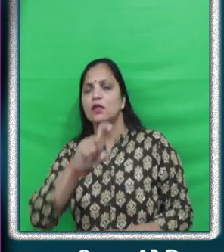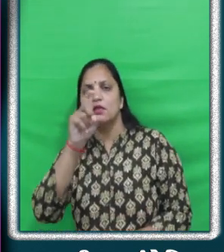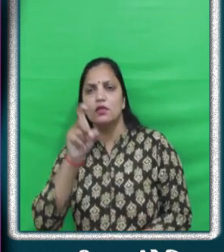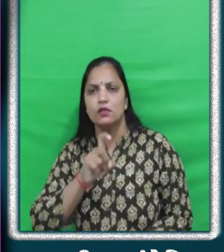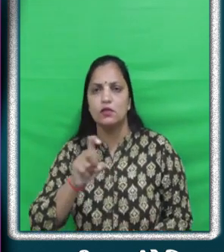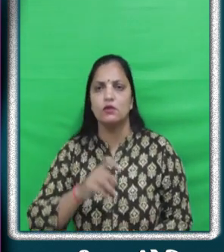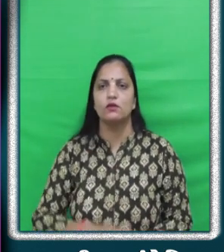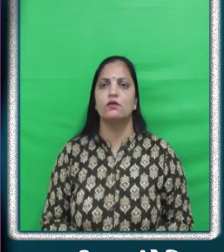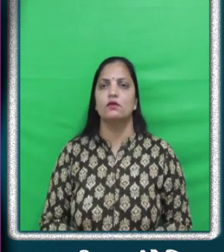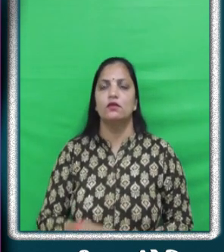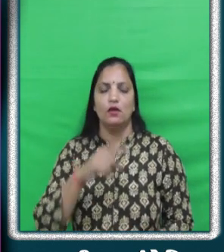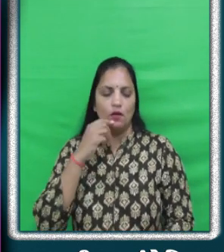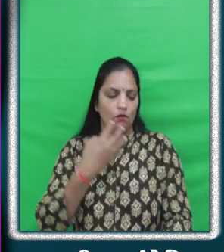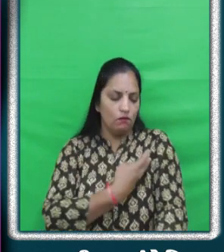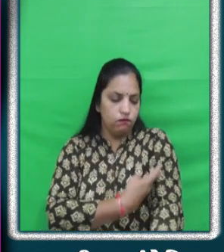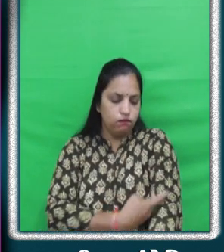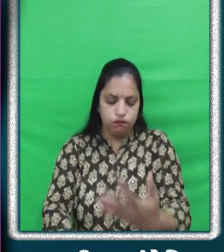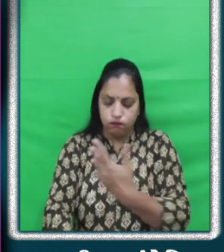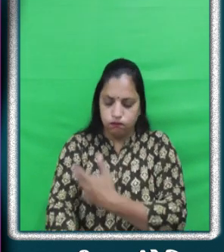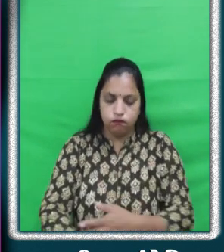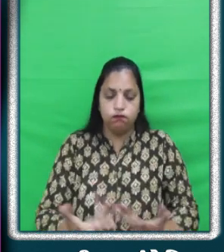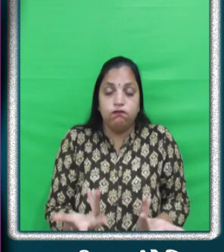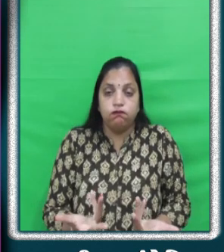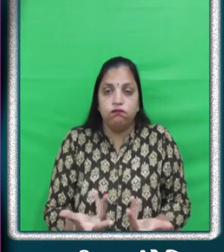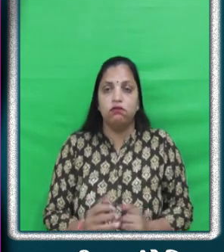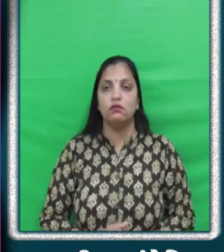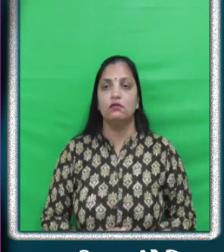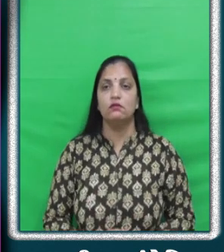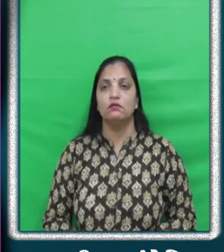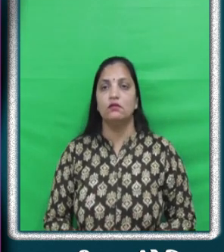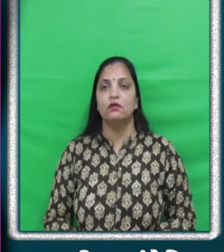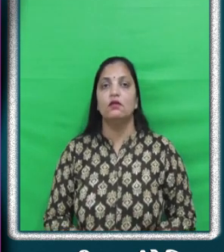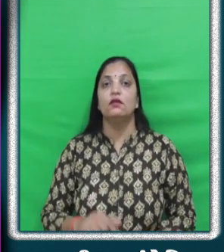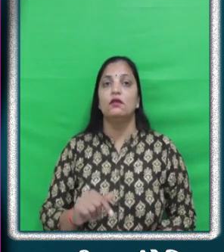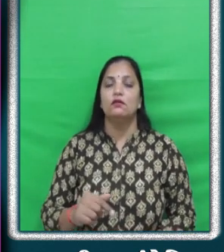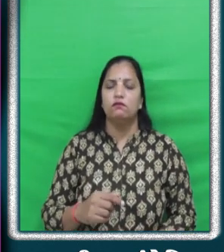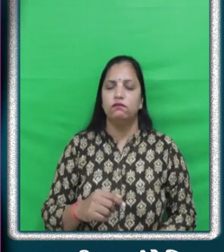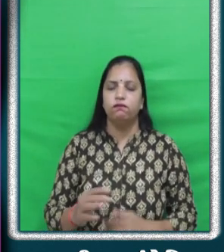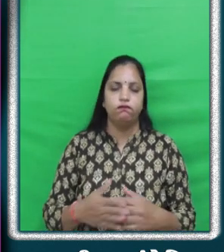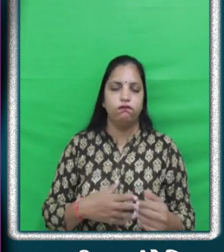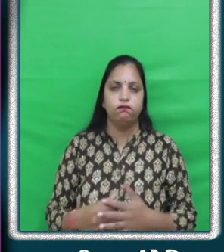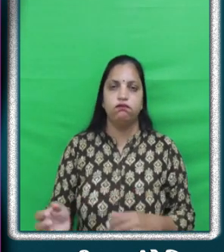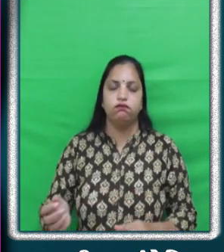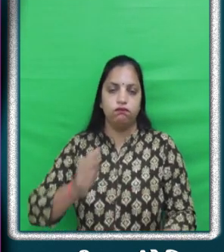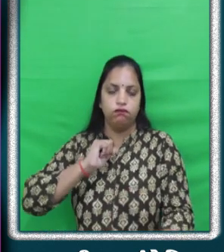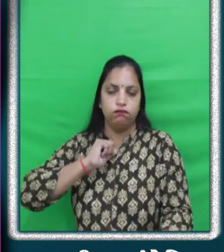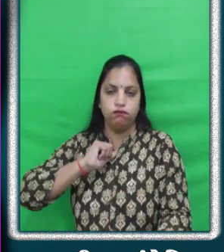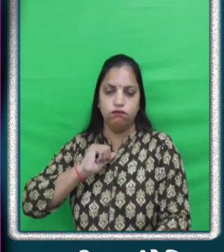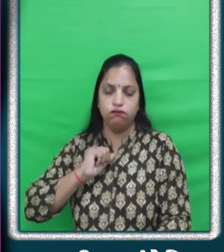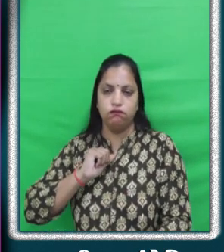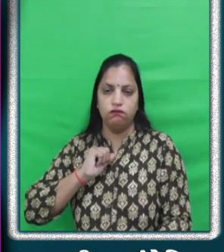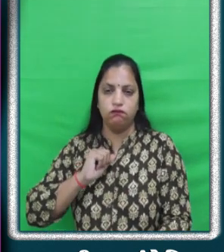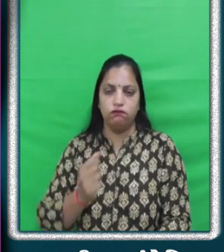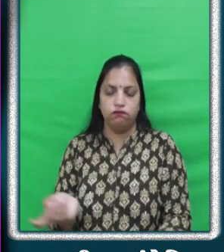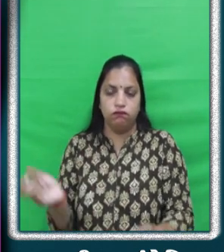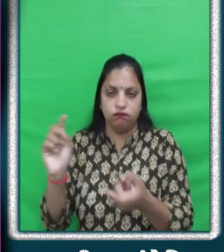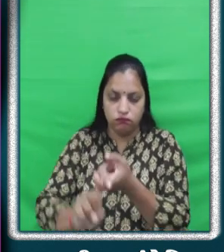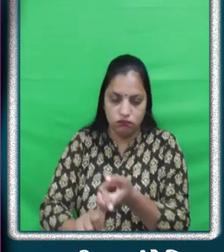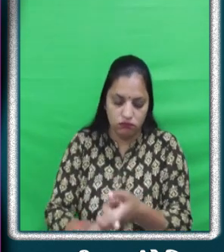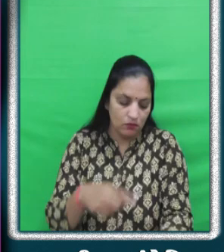તમે શું અવલોકન કર્યું જ્યારે ઈજા થાય અને રક્તસ્રાવ થાય, શરીરના કોઈ ભાગ પર કંઈક વાગે ત્યારે